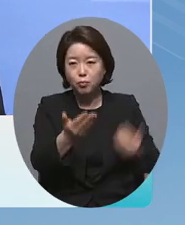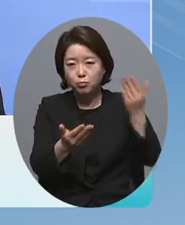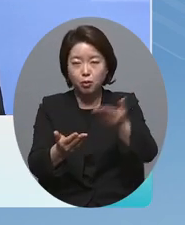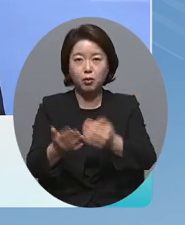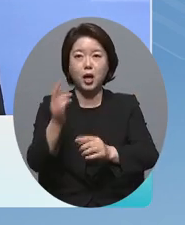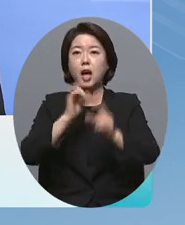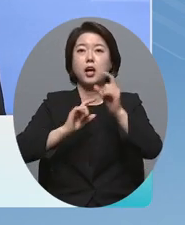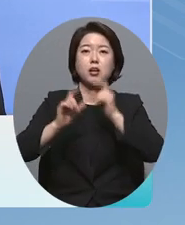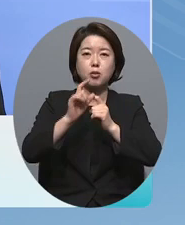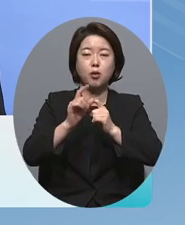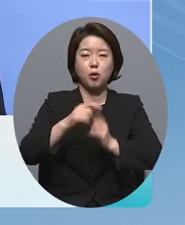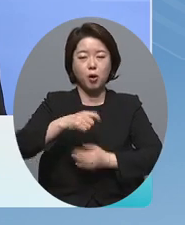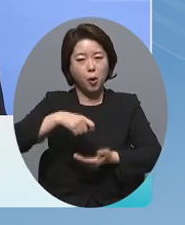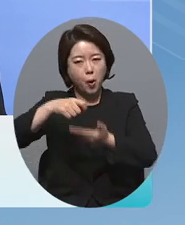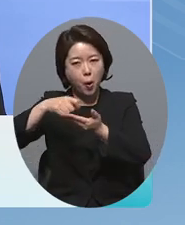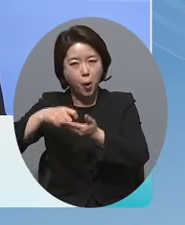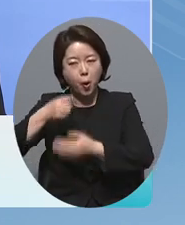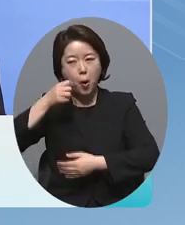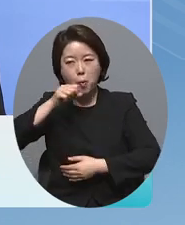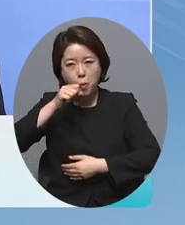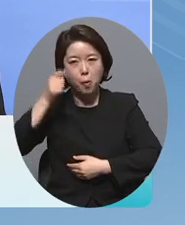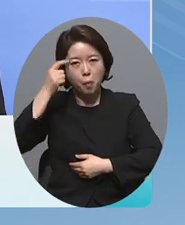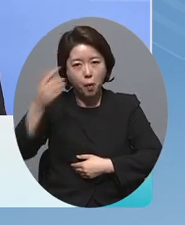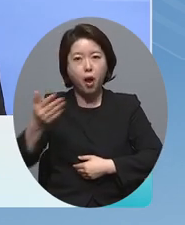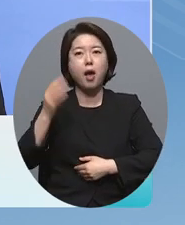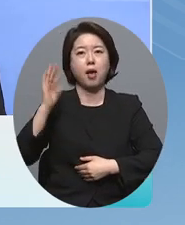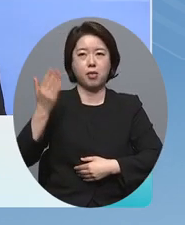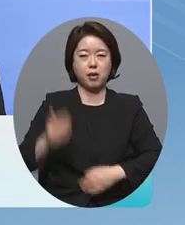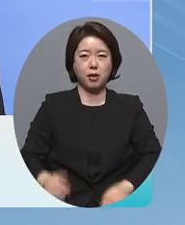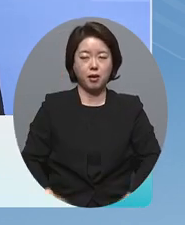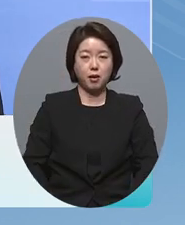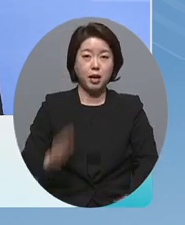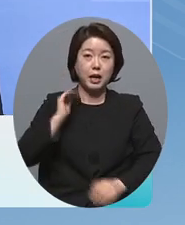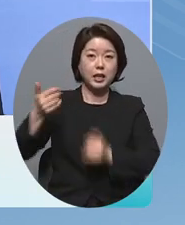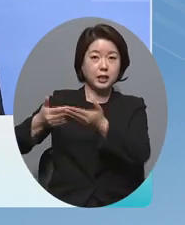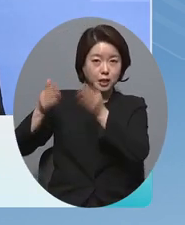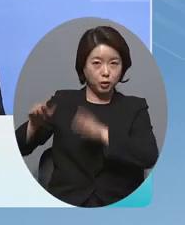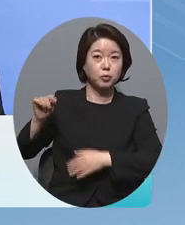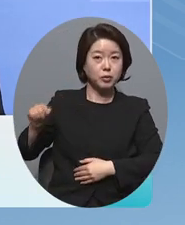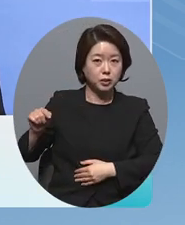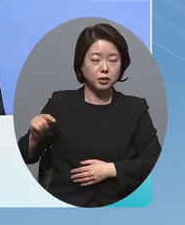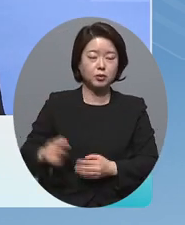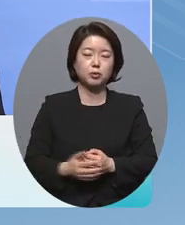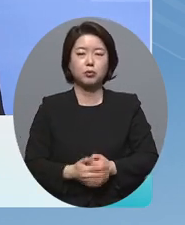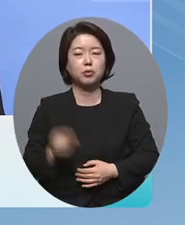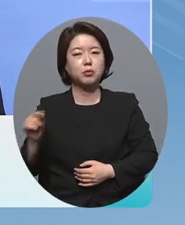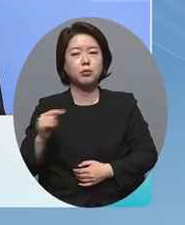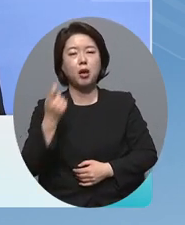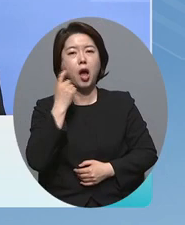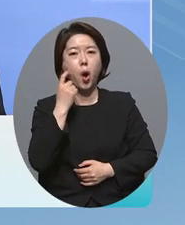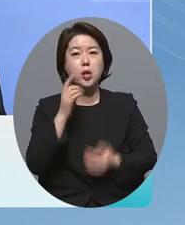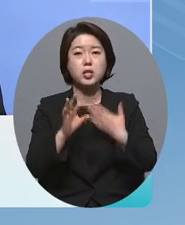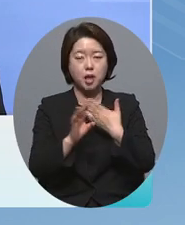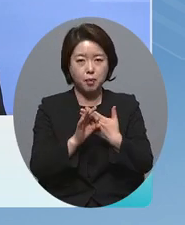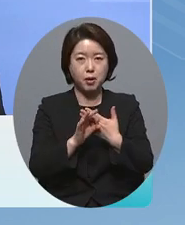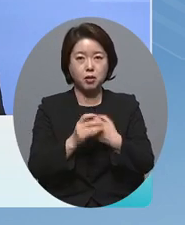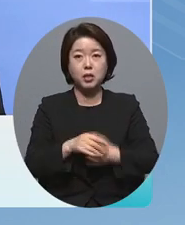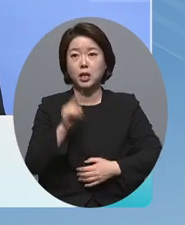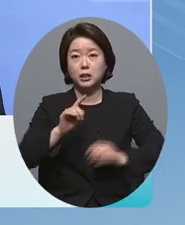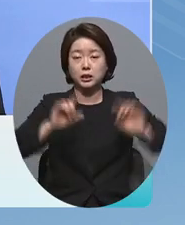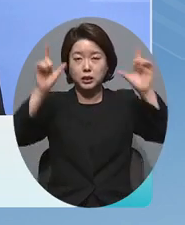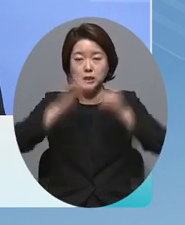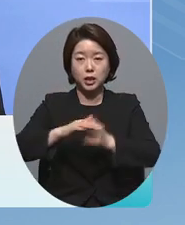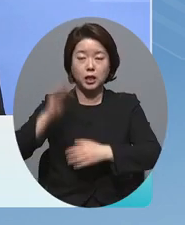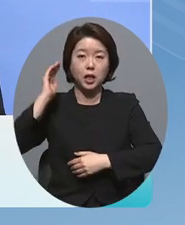추가적인 취재를 해야 될 것이고 그리고 대통령실에서도 만약에 저것이 거짓이다라고 한다면 그날의